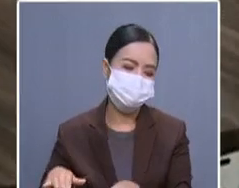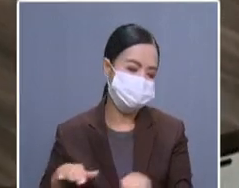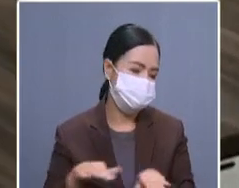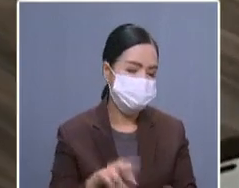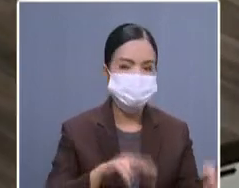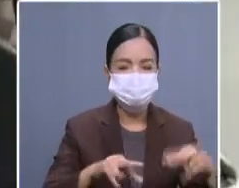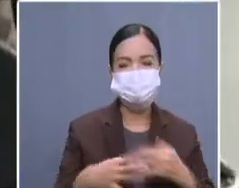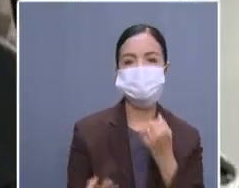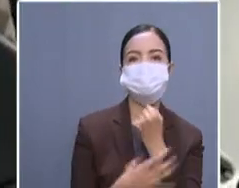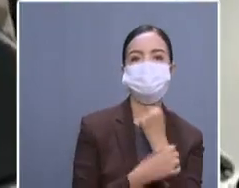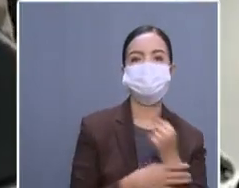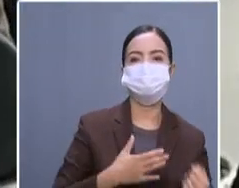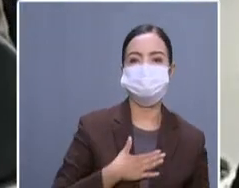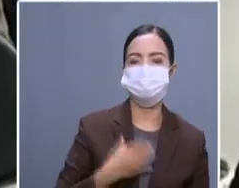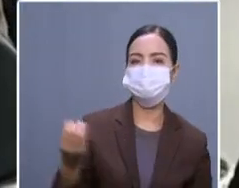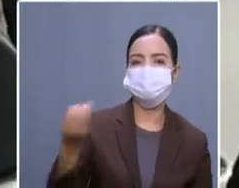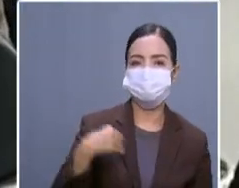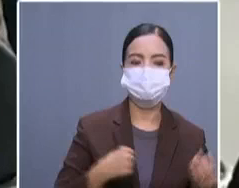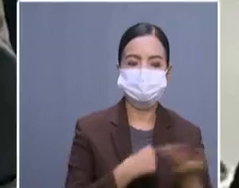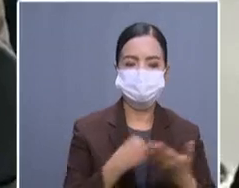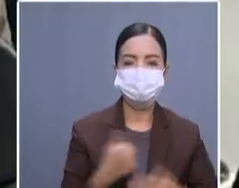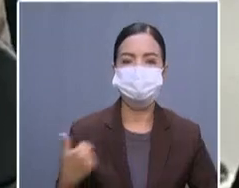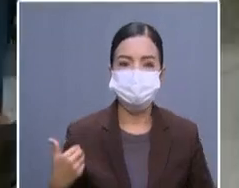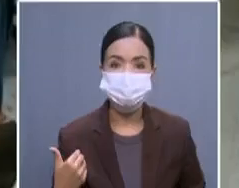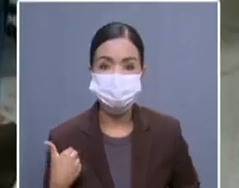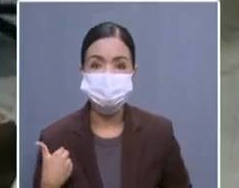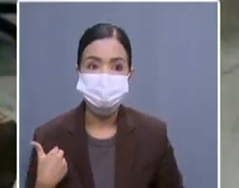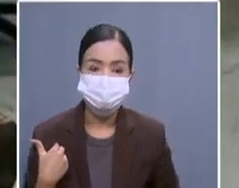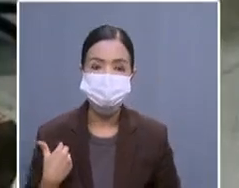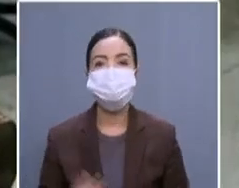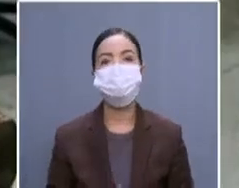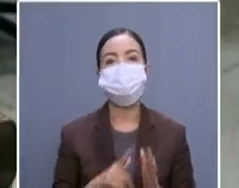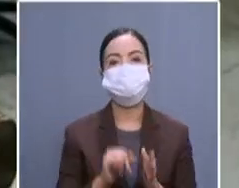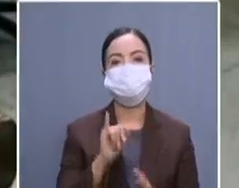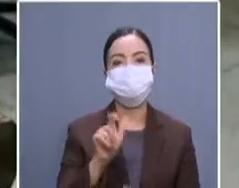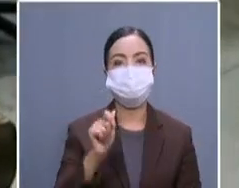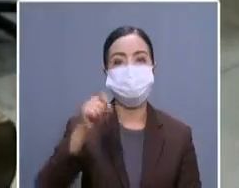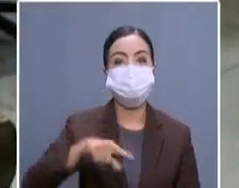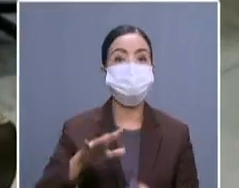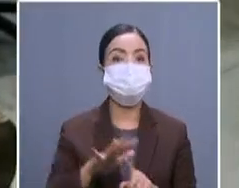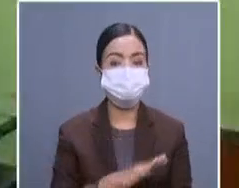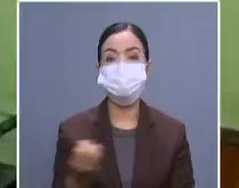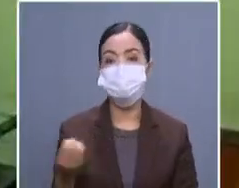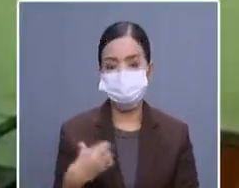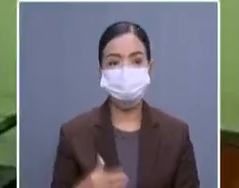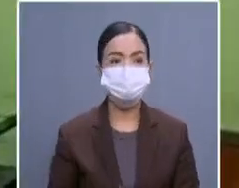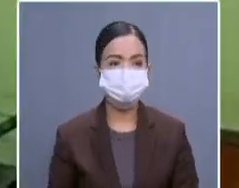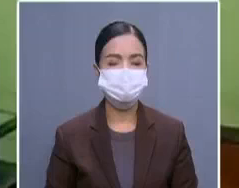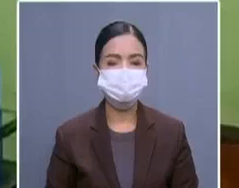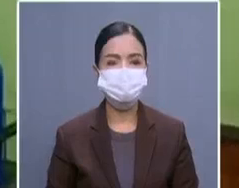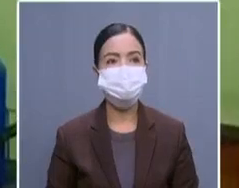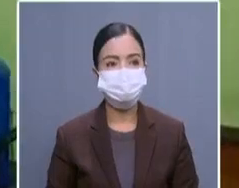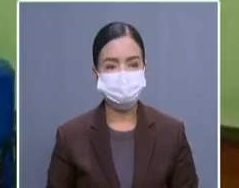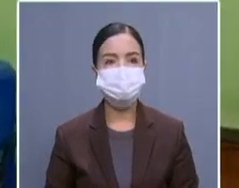จับกลุ่มในข้อหามียาเสพติดให้โทษประเภท1หรือว่าไอซ์นะคะไว้ในครอบครองพร้อมกับนายเหน่